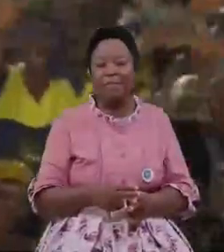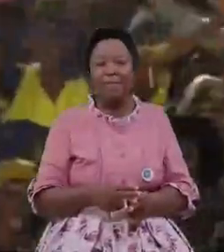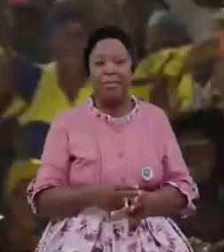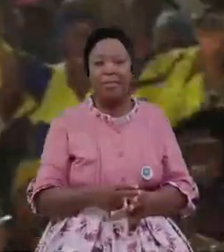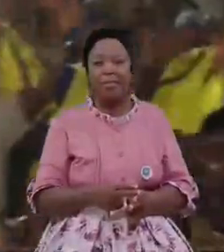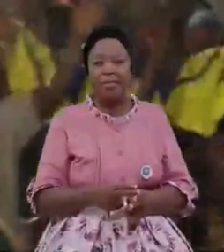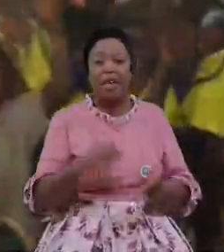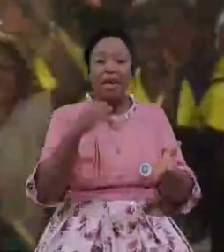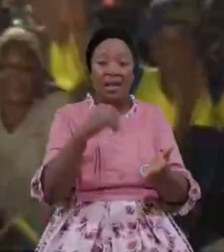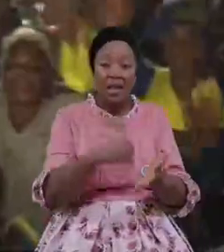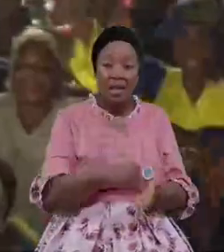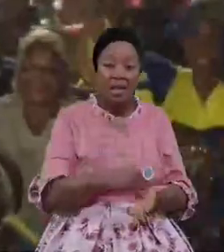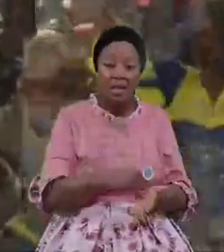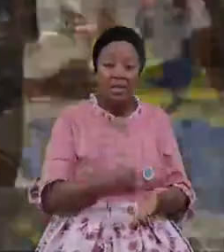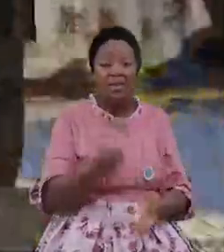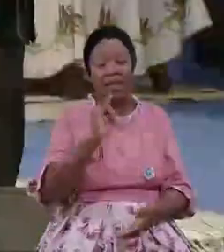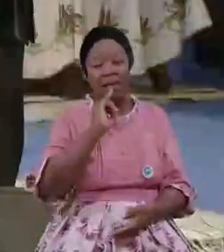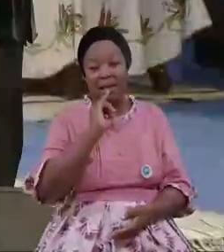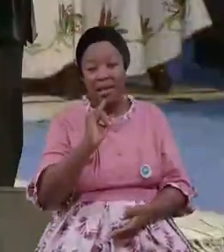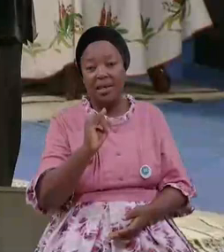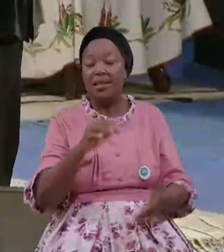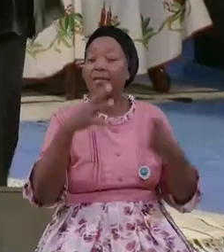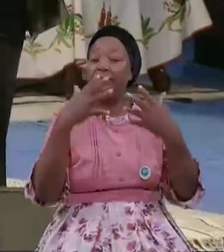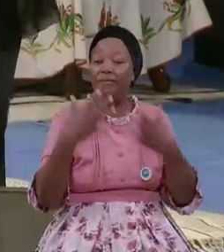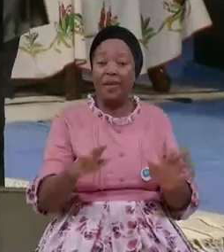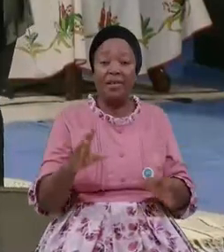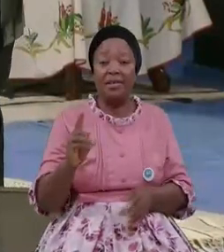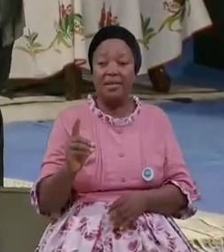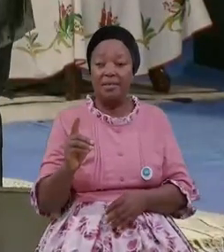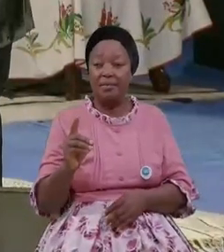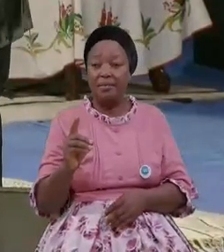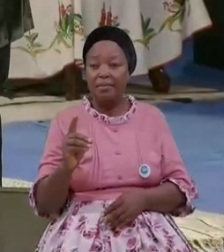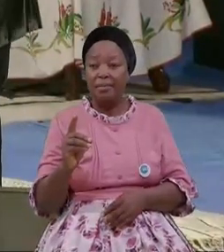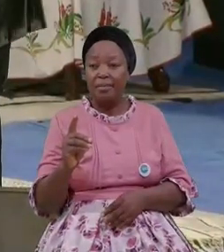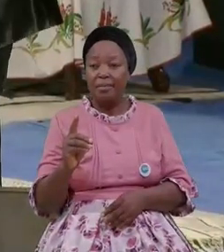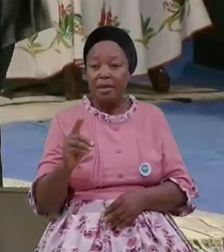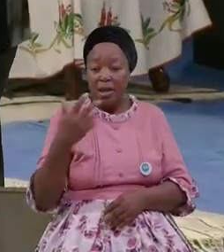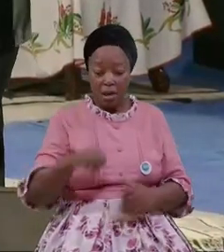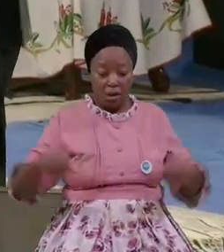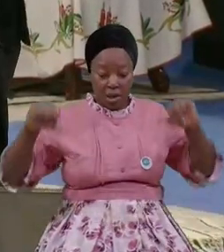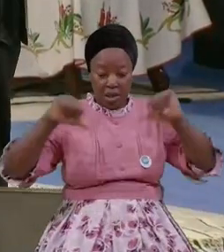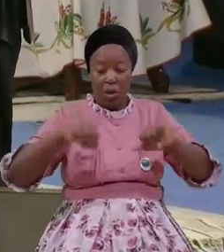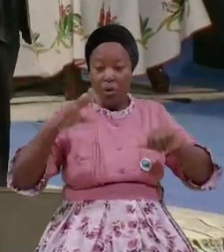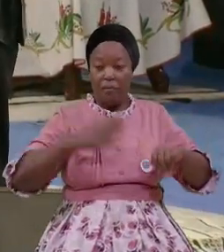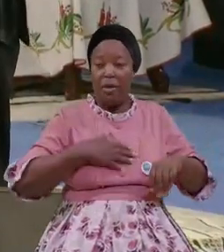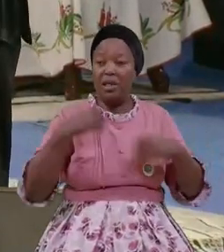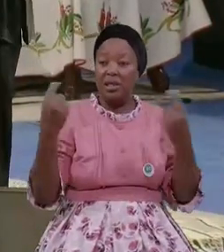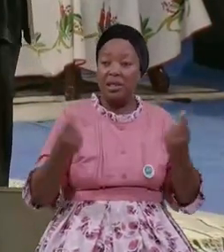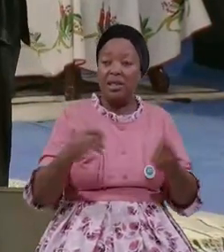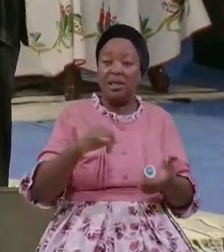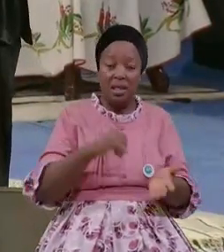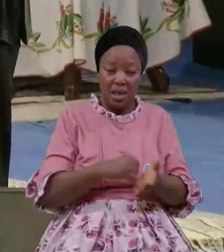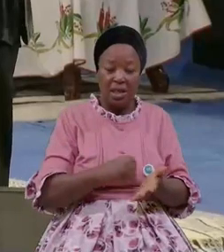jésus-chist tout est accompl la condannation de mes